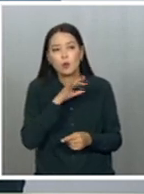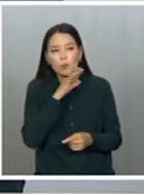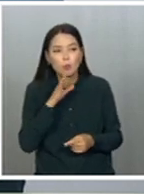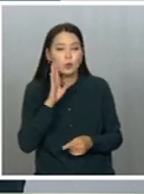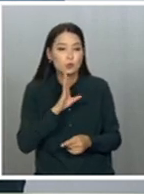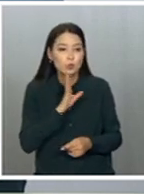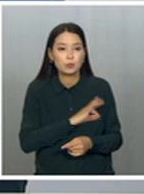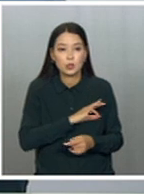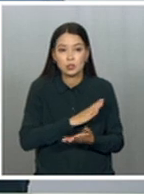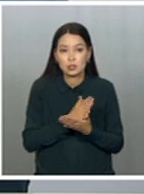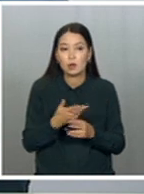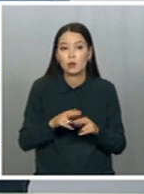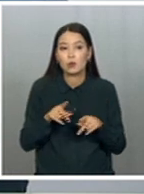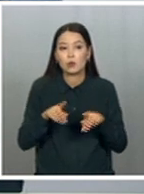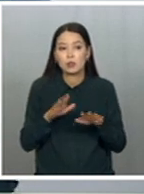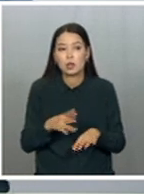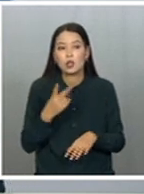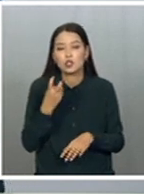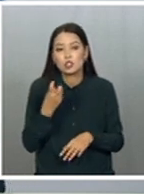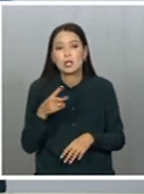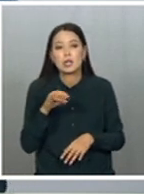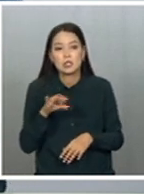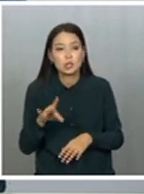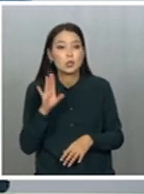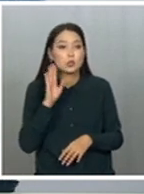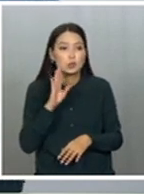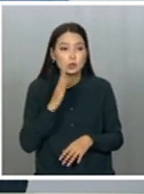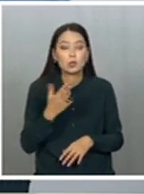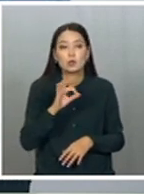екен. Бірақ осы 200 литр судың